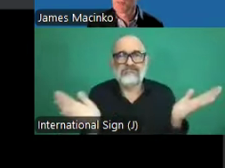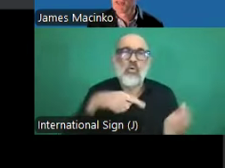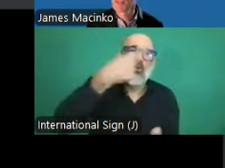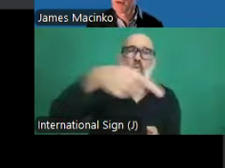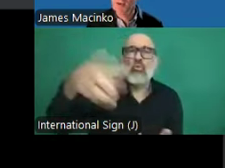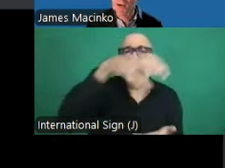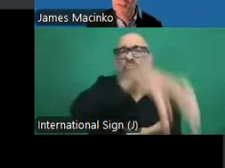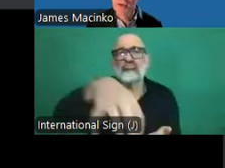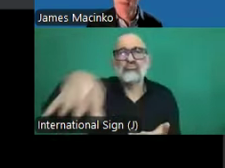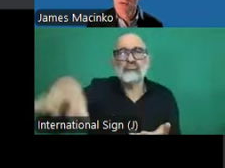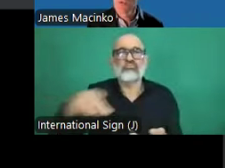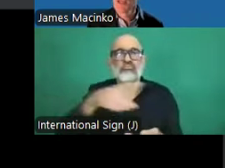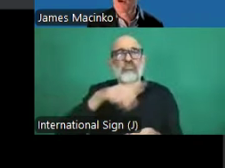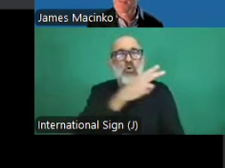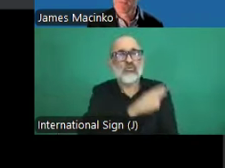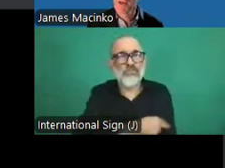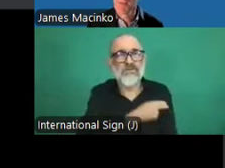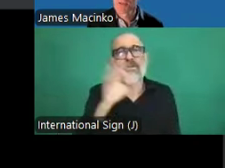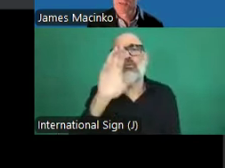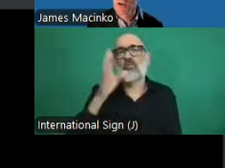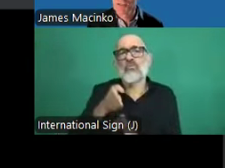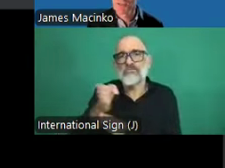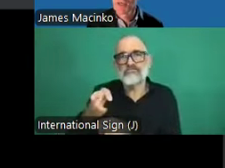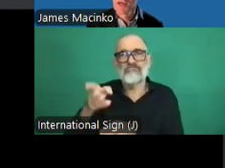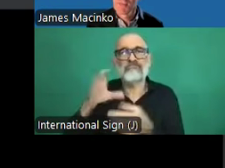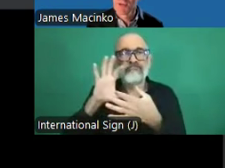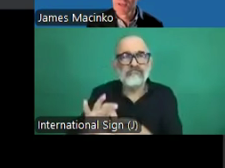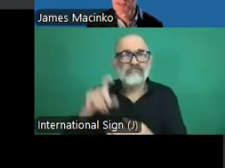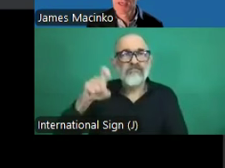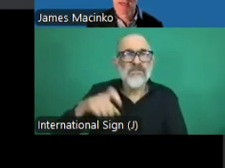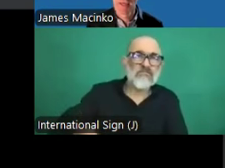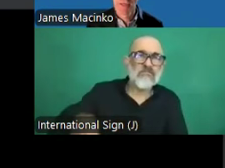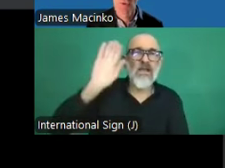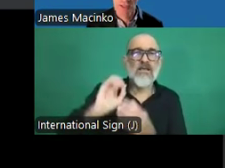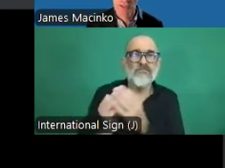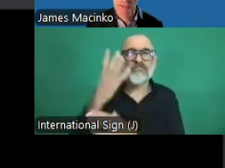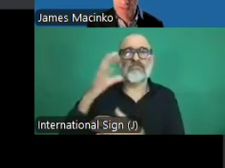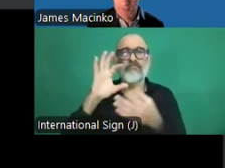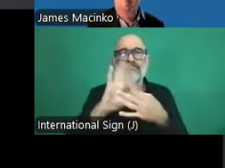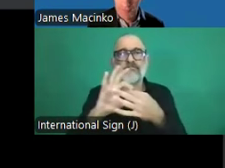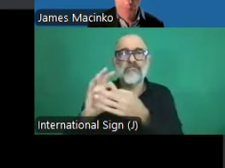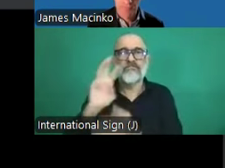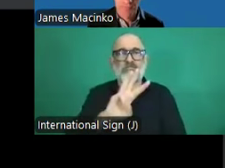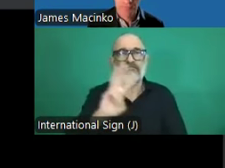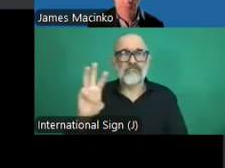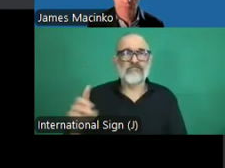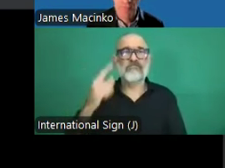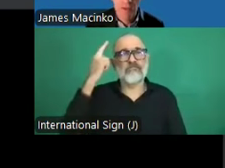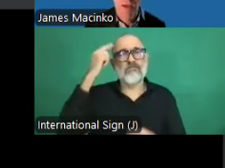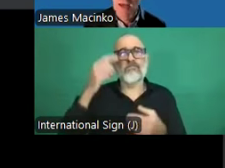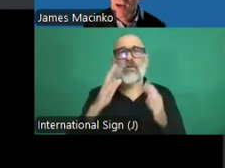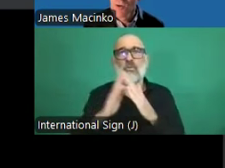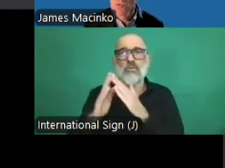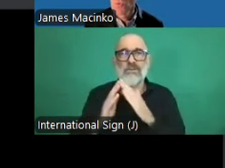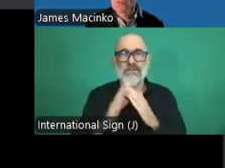des liens avec les communautés et dans d'autres secteurs qui sont les centrales, l'éco-centrale pour pouvoir